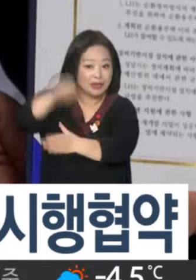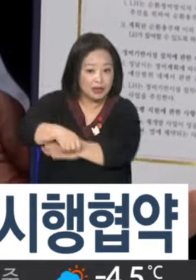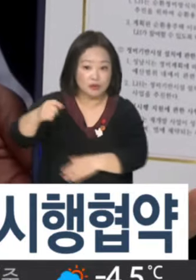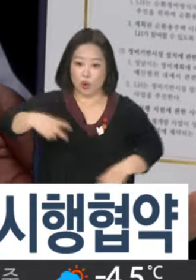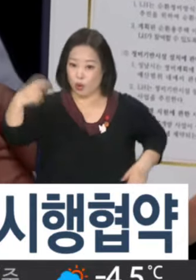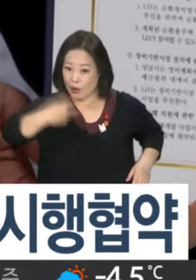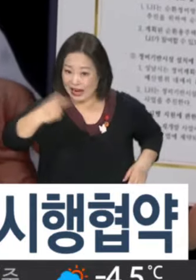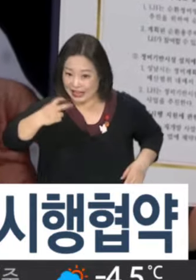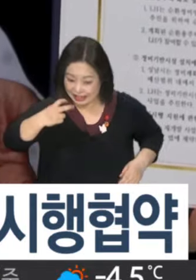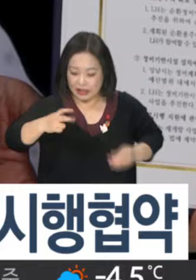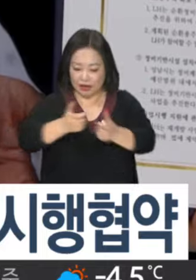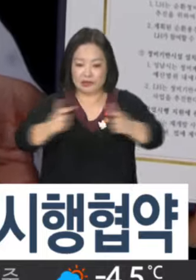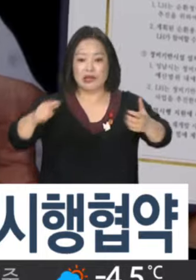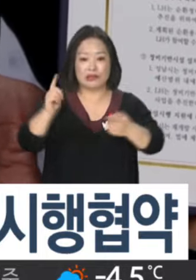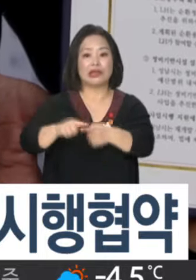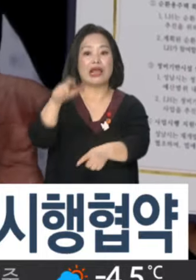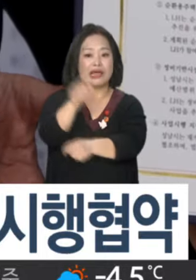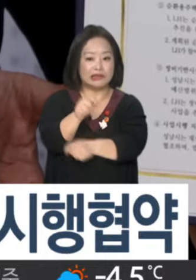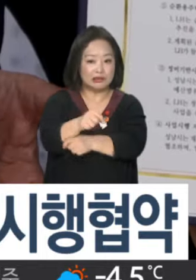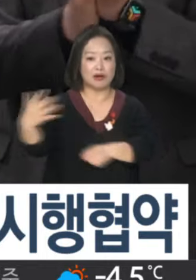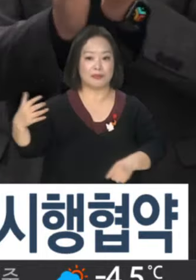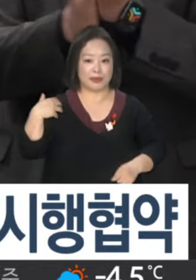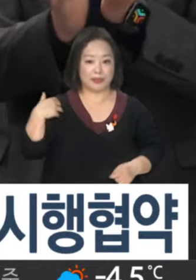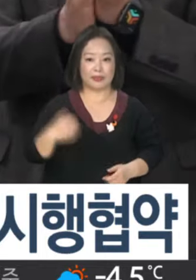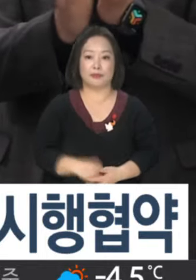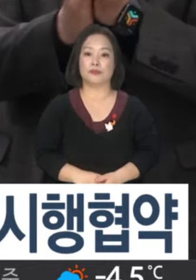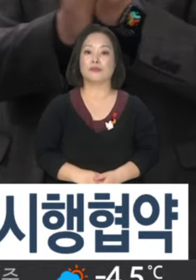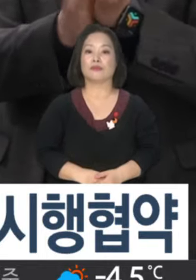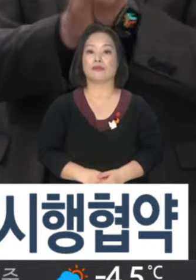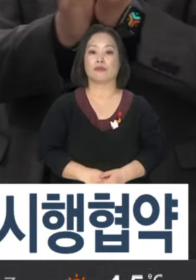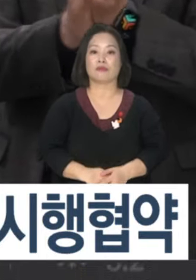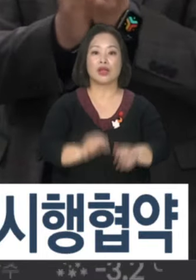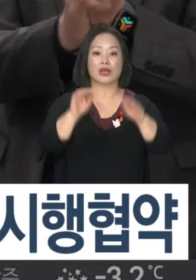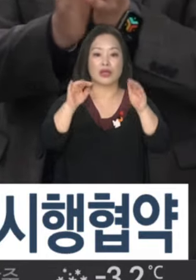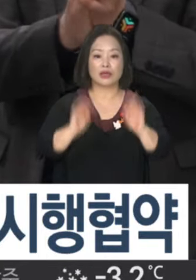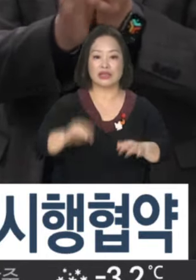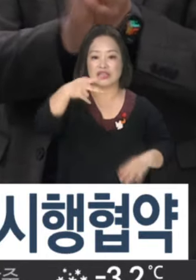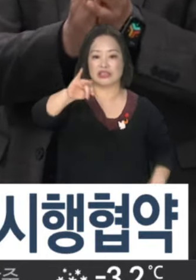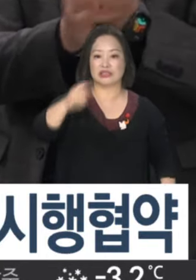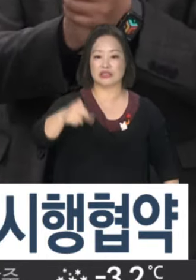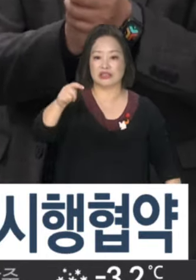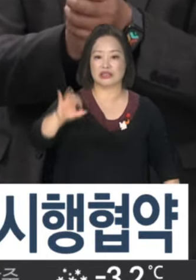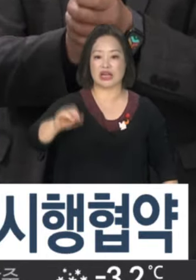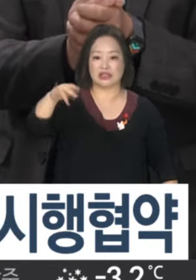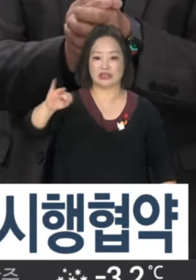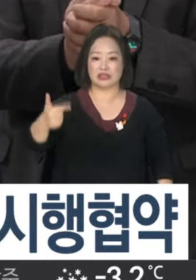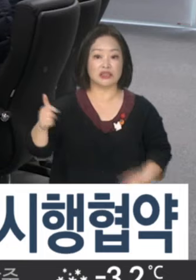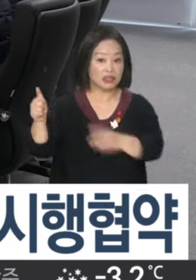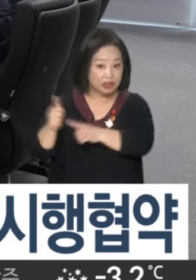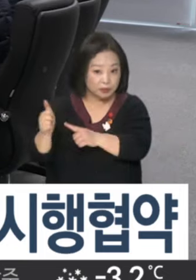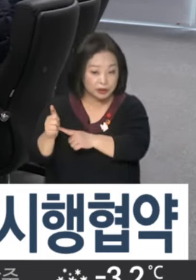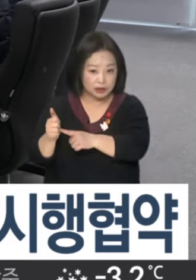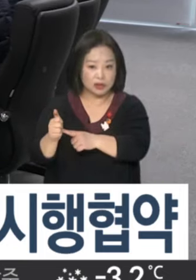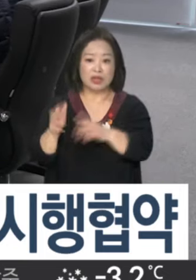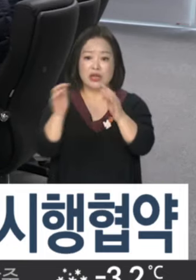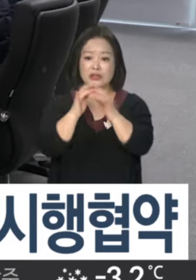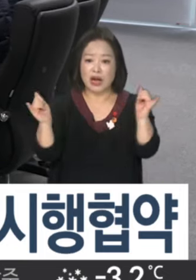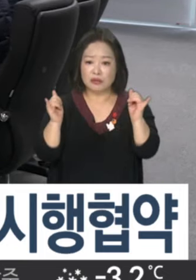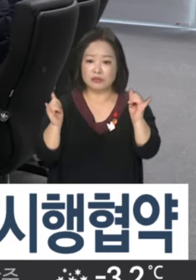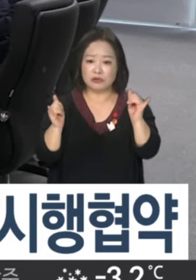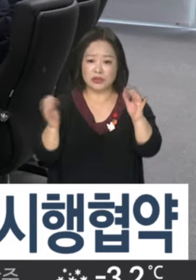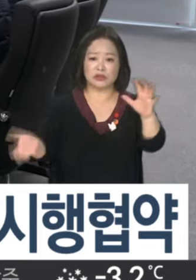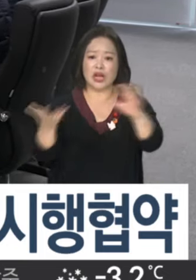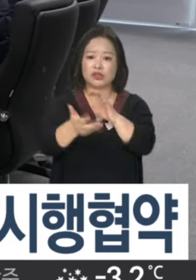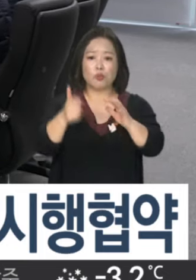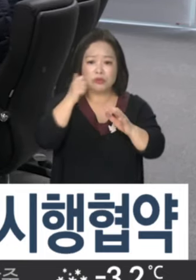관리처분 계획인가를 지원하게 됩니다 신상 시장은 하고